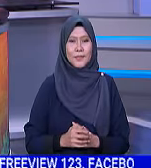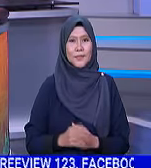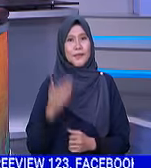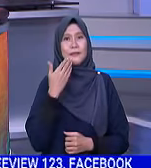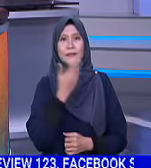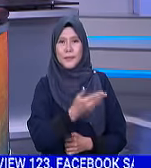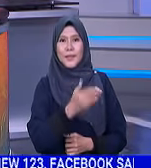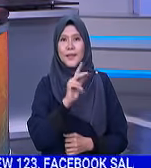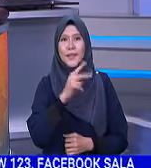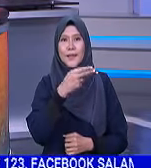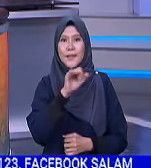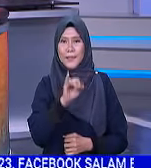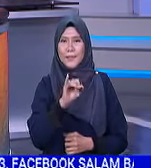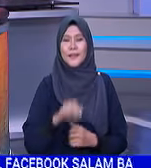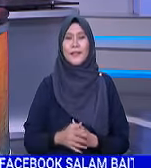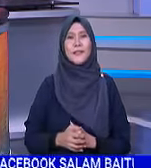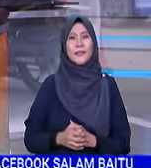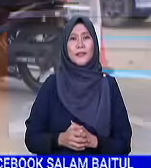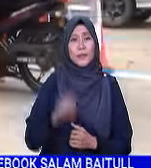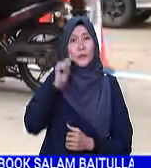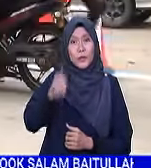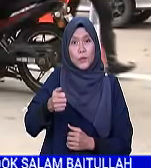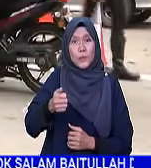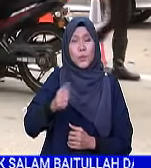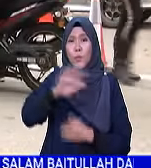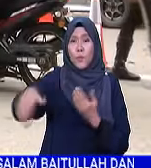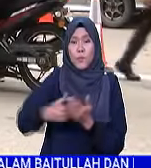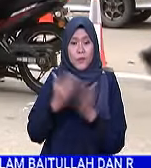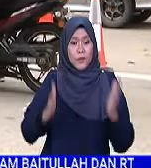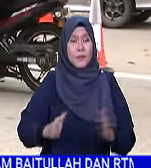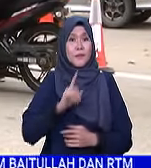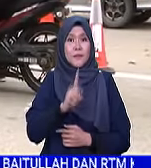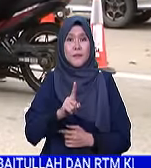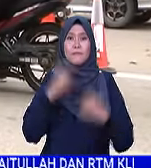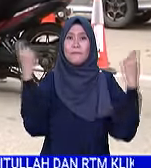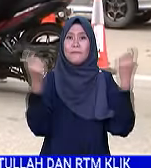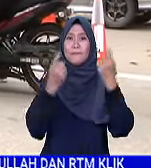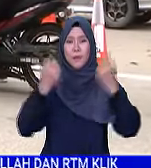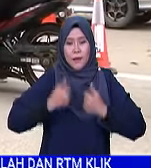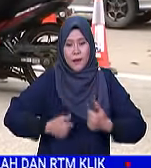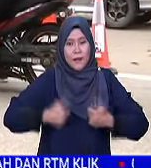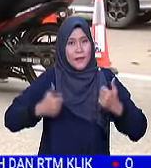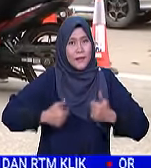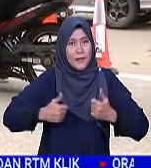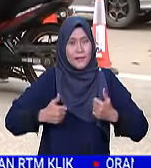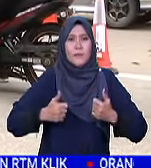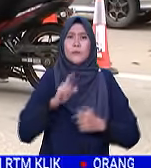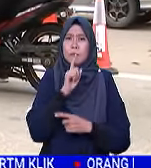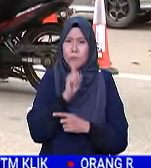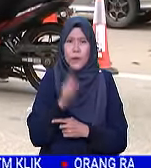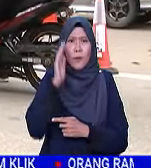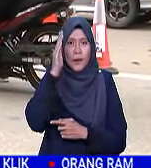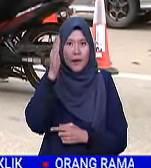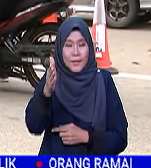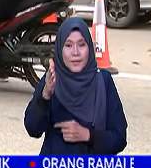Baik, terima kasih Khaidi Angkasa Puri. Esok umat Islam di seluruh negara akan menyambut perayaan Hari Raya Aidiladha dan tidak dinafikan